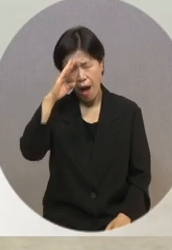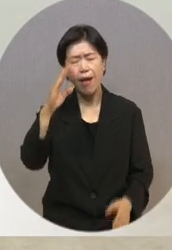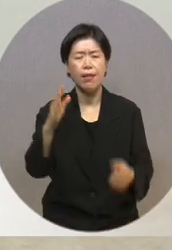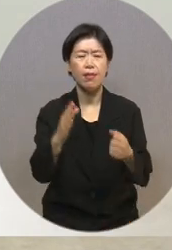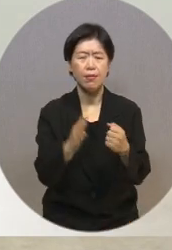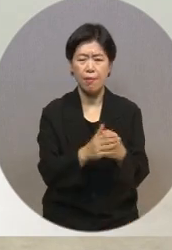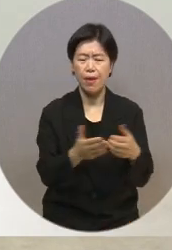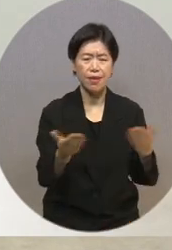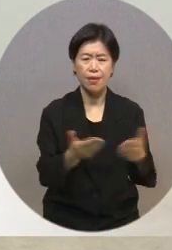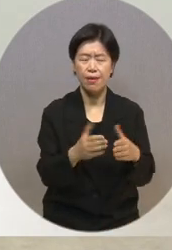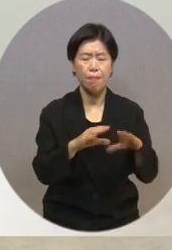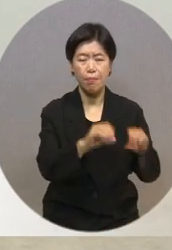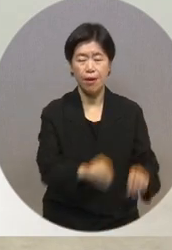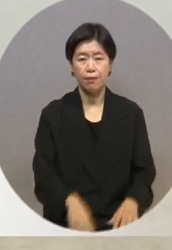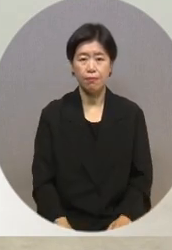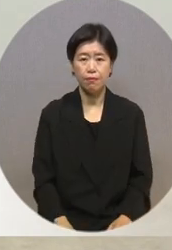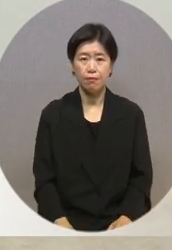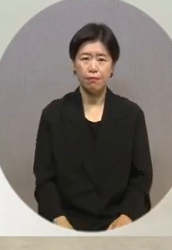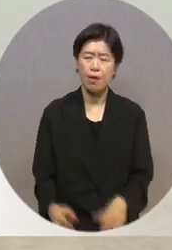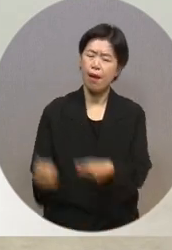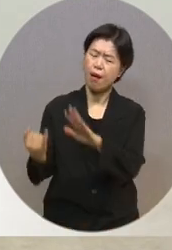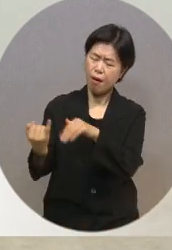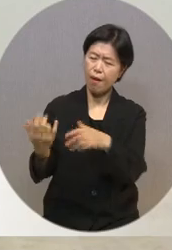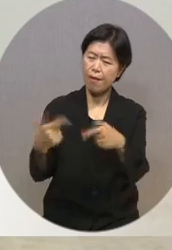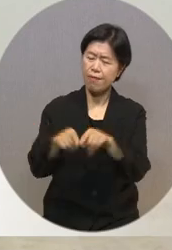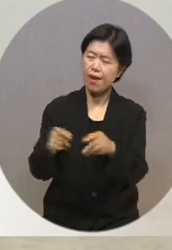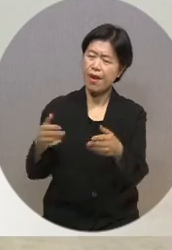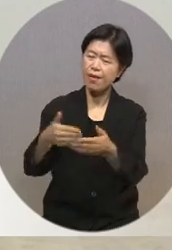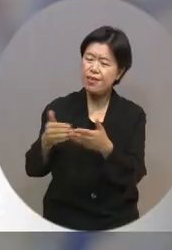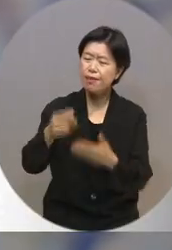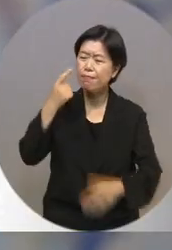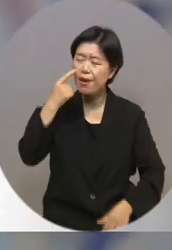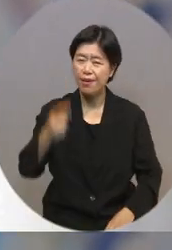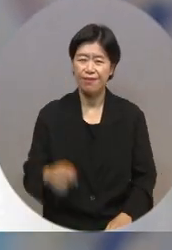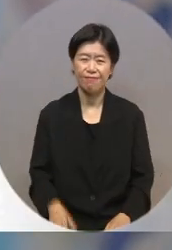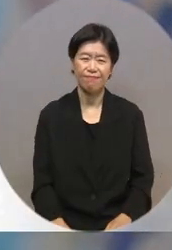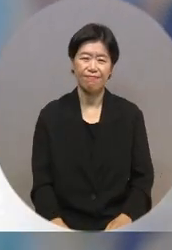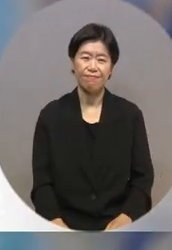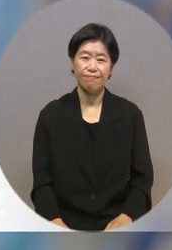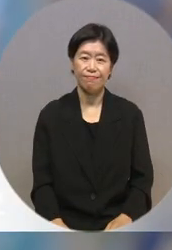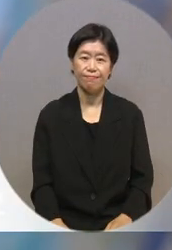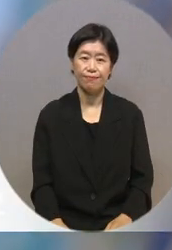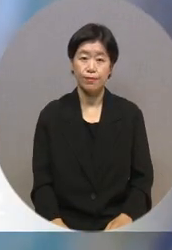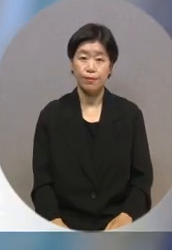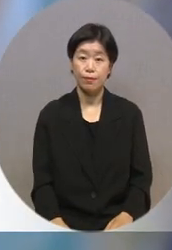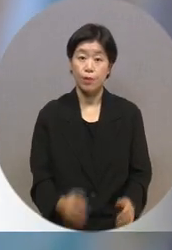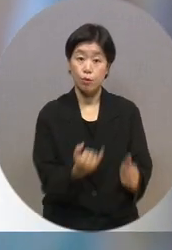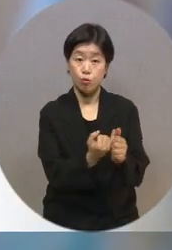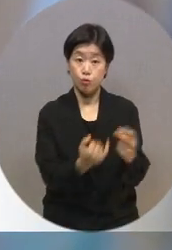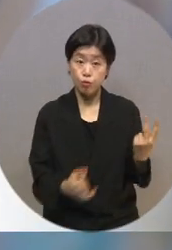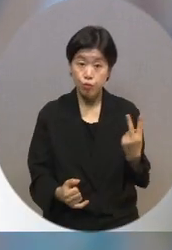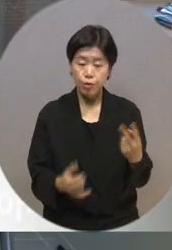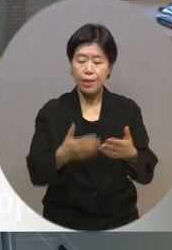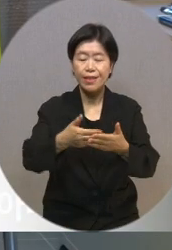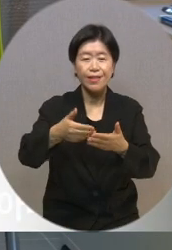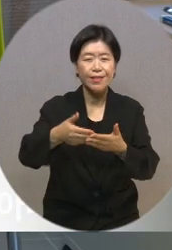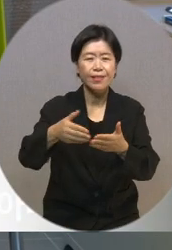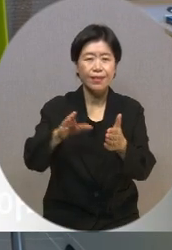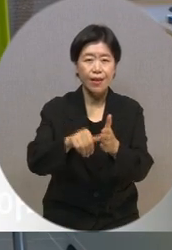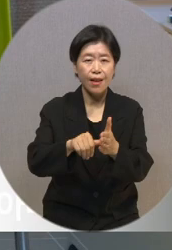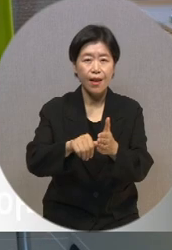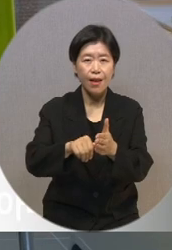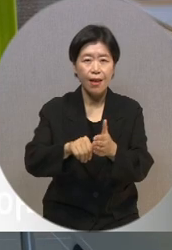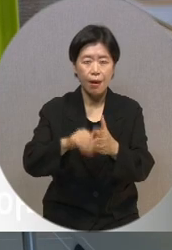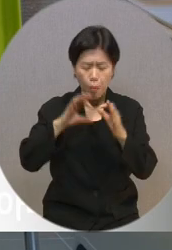나왔어요. 와이프한테, 자기야 하자, 내가 데리고 가죠. 부부 작가는 그림을 그리면서 자신의